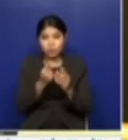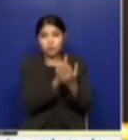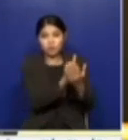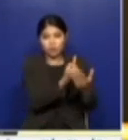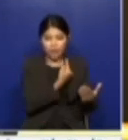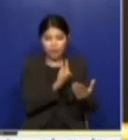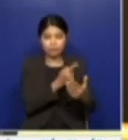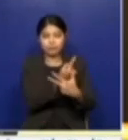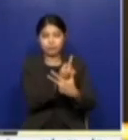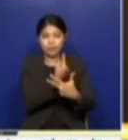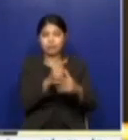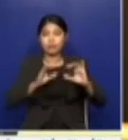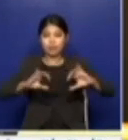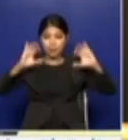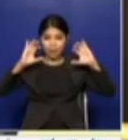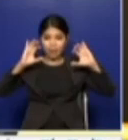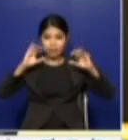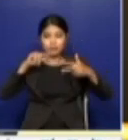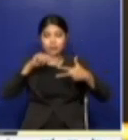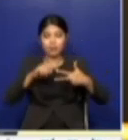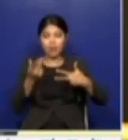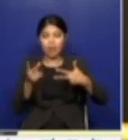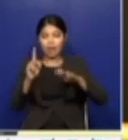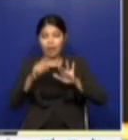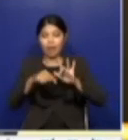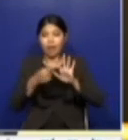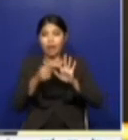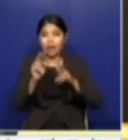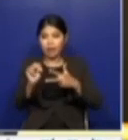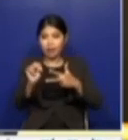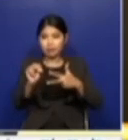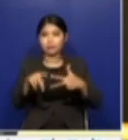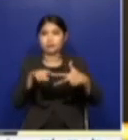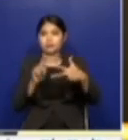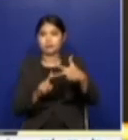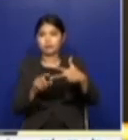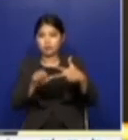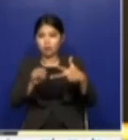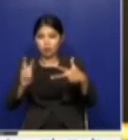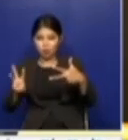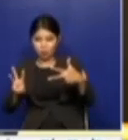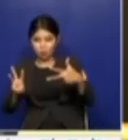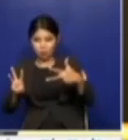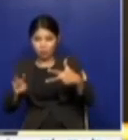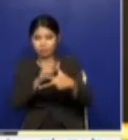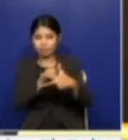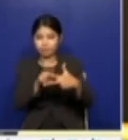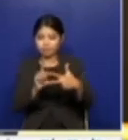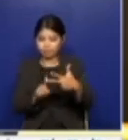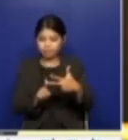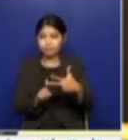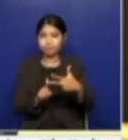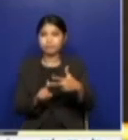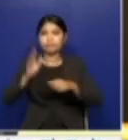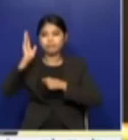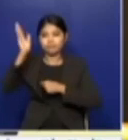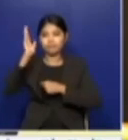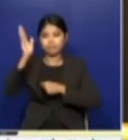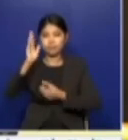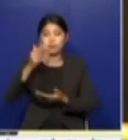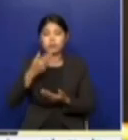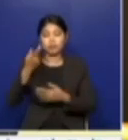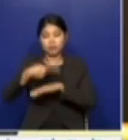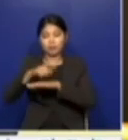ทั้งฝ่ายรัฐบาลฝ่ายค้านและสว.จากนั้นท่านประธานได้กรุณามีหนังสือลงวัน